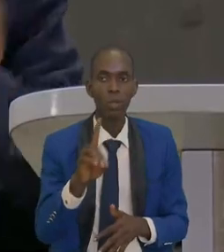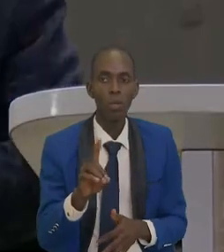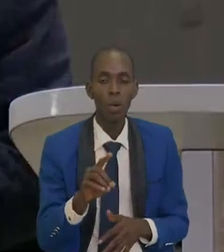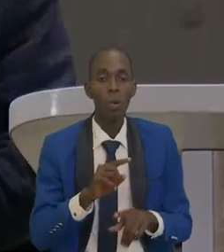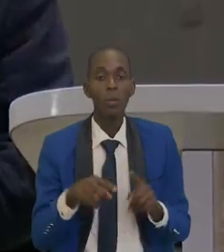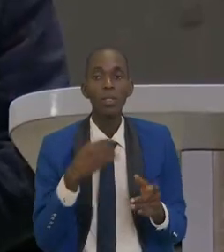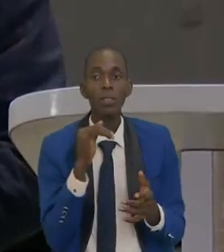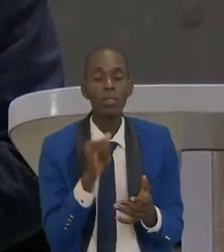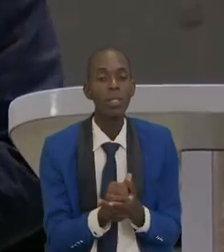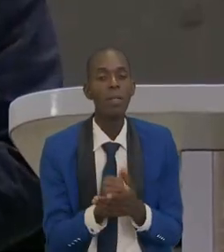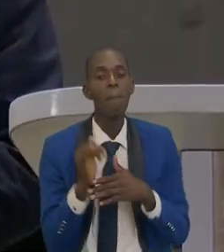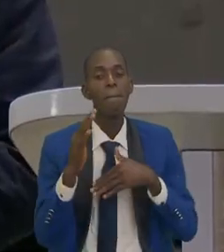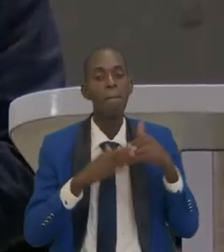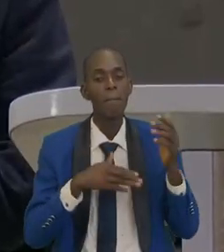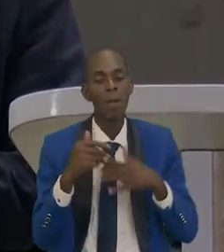de construire un pont.